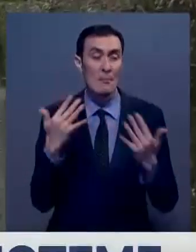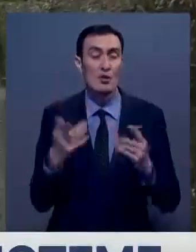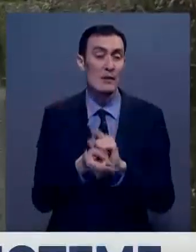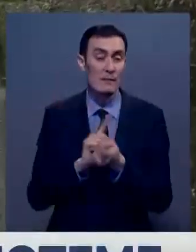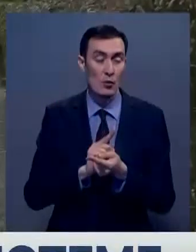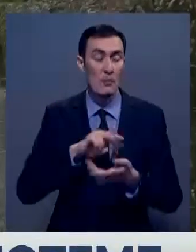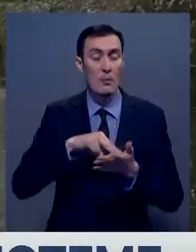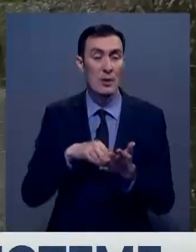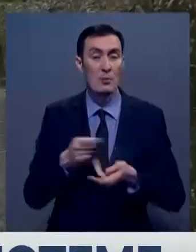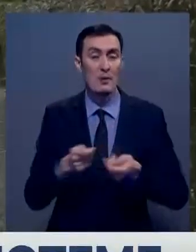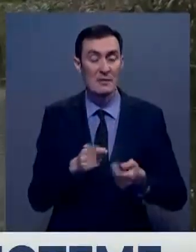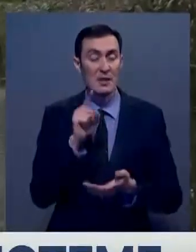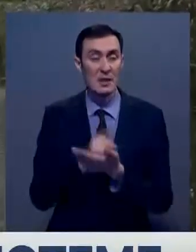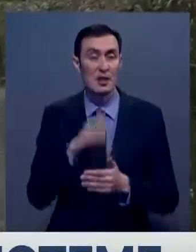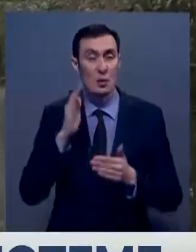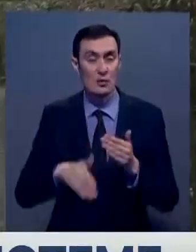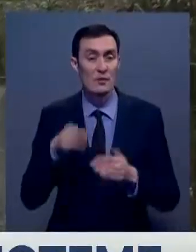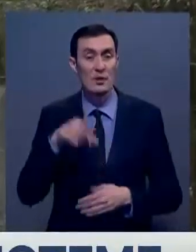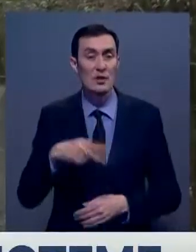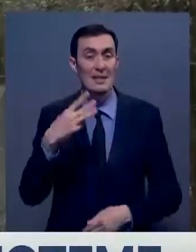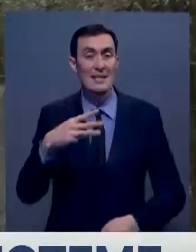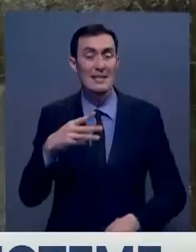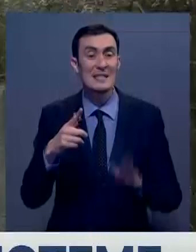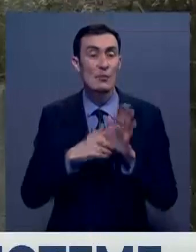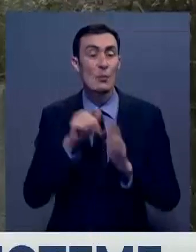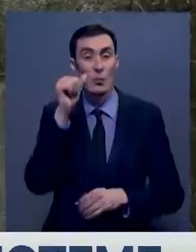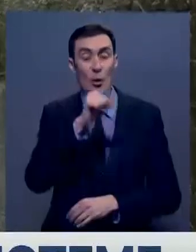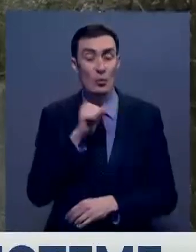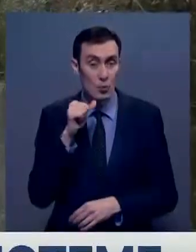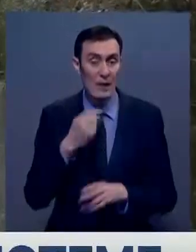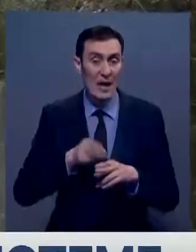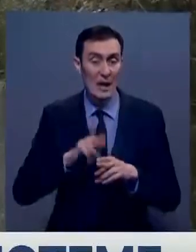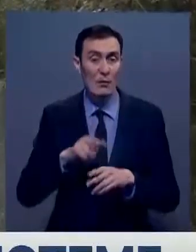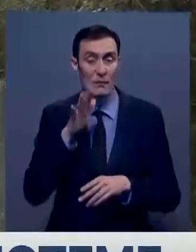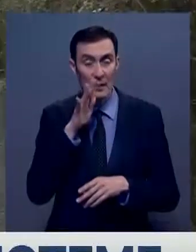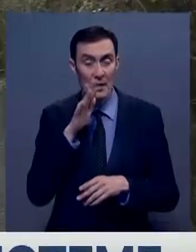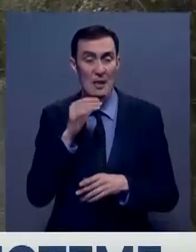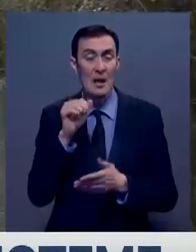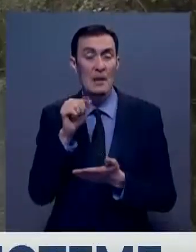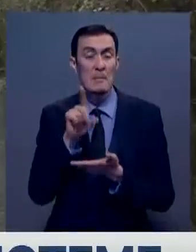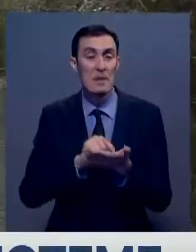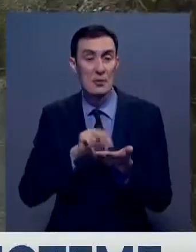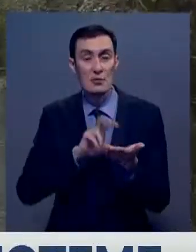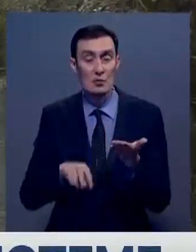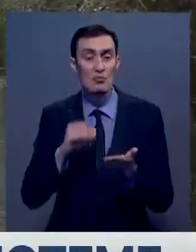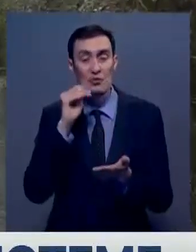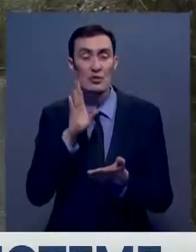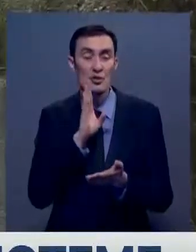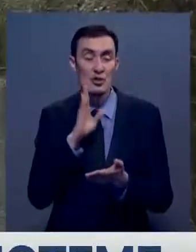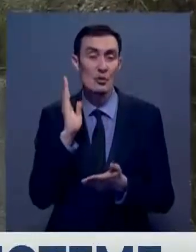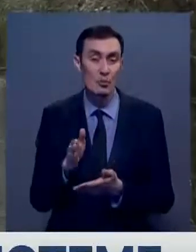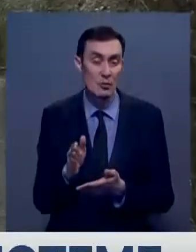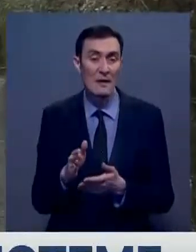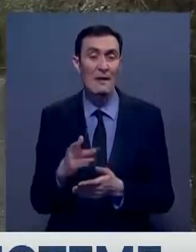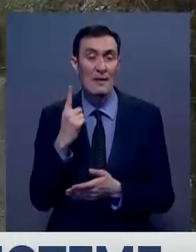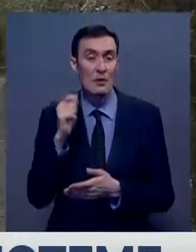которая по замыслу правительства должна закончиться в 2037 году. К этому времени уходить на заслуженный отдых и мужчины, и женщины будут